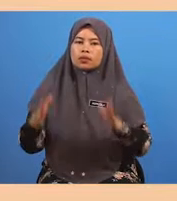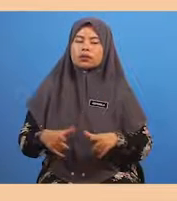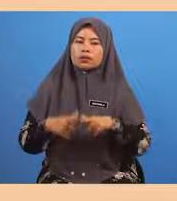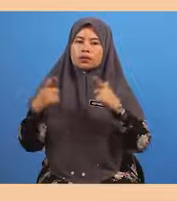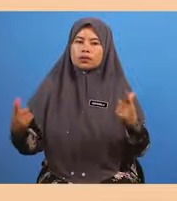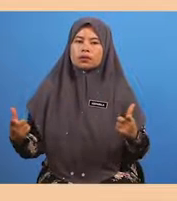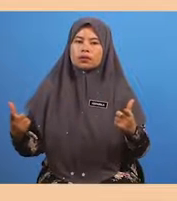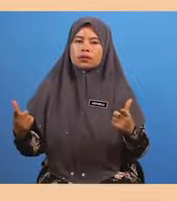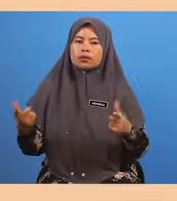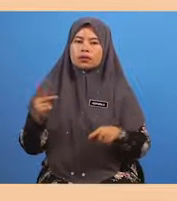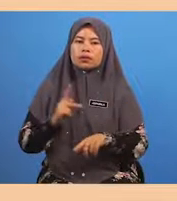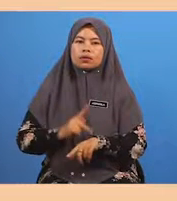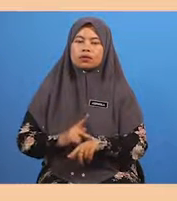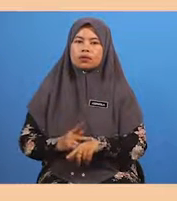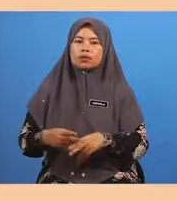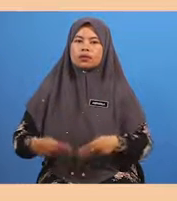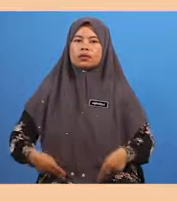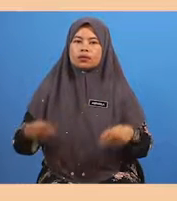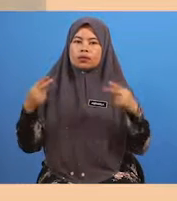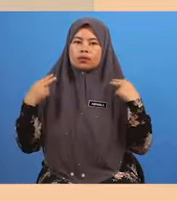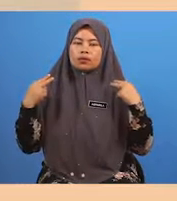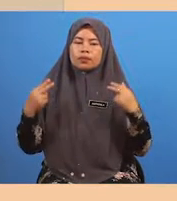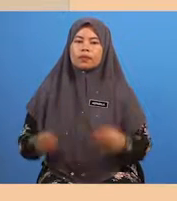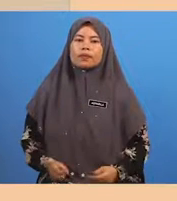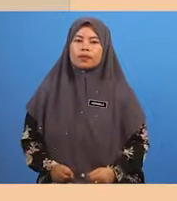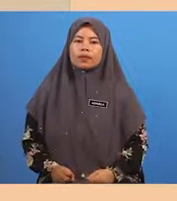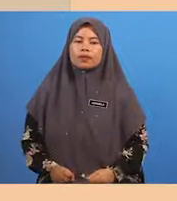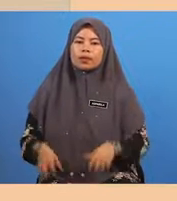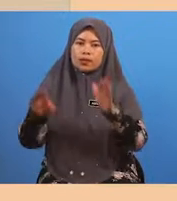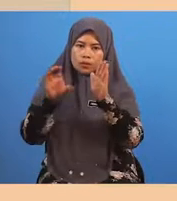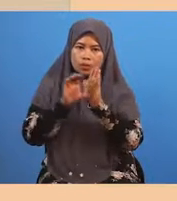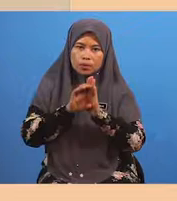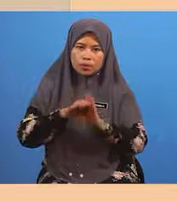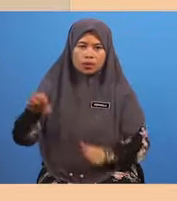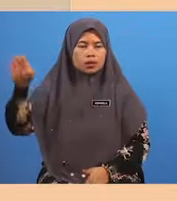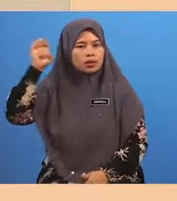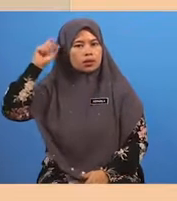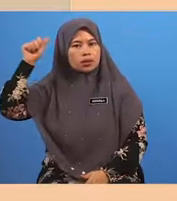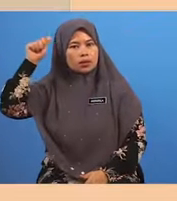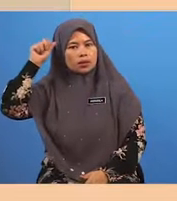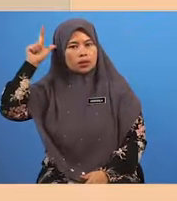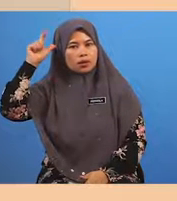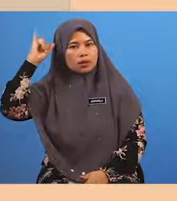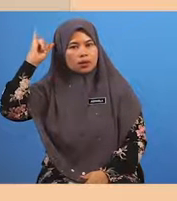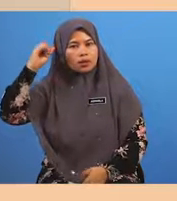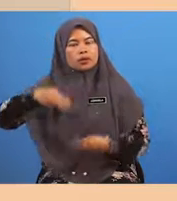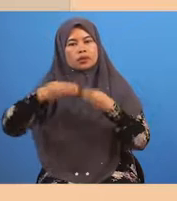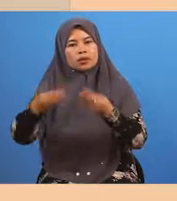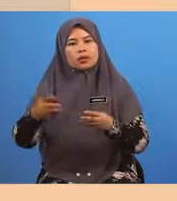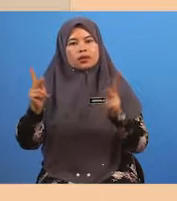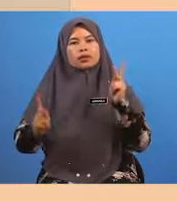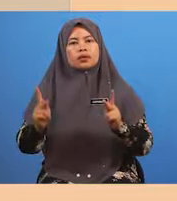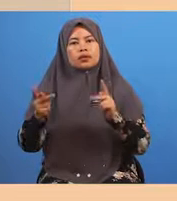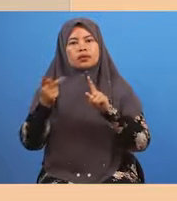ketika masih hidup secara sukarela. Contoh hibah ialah Encik Ali memberikan kereta kepada